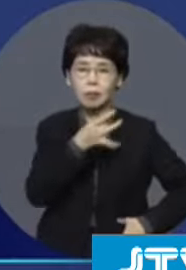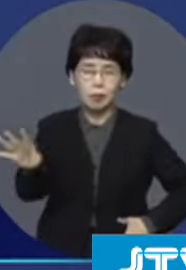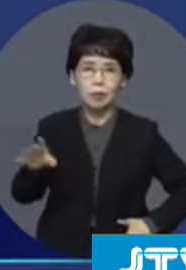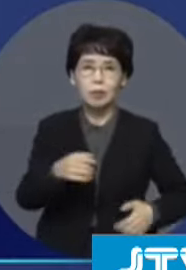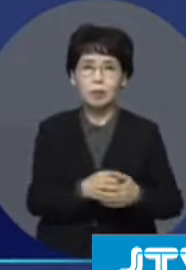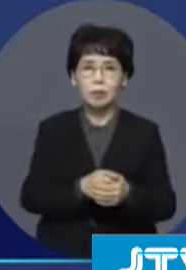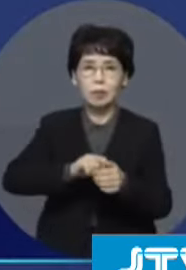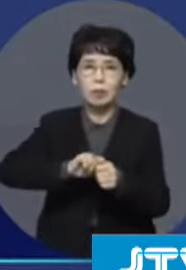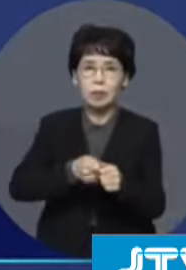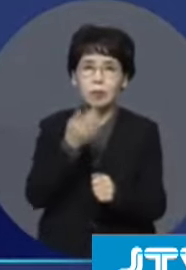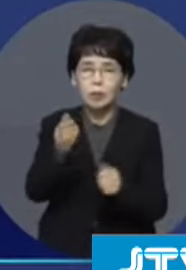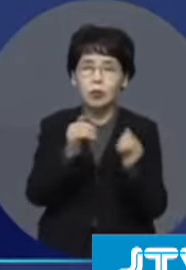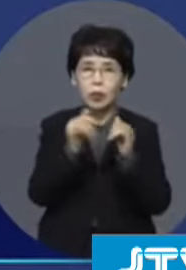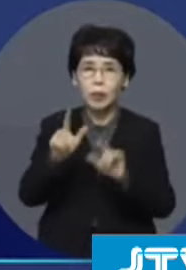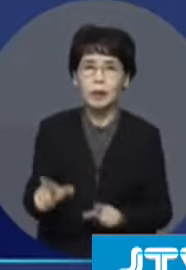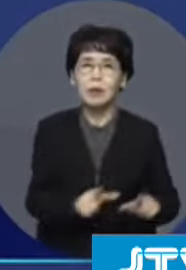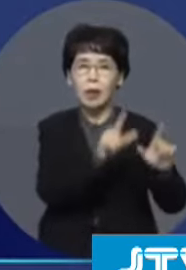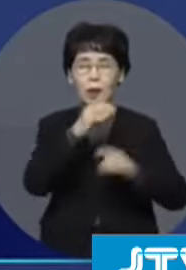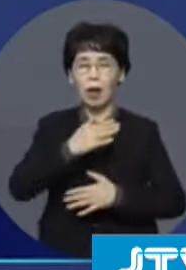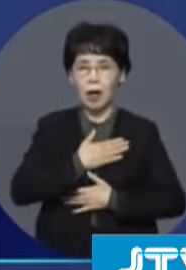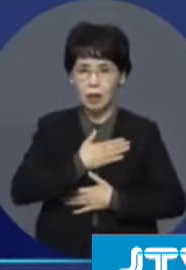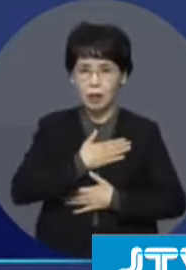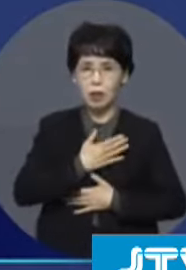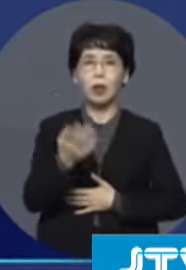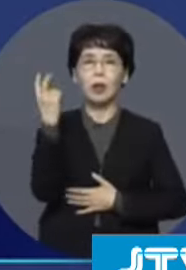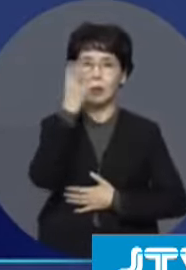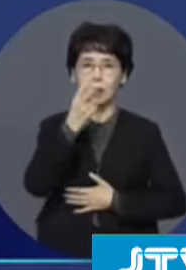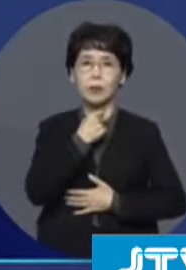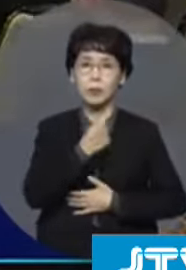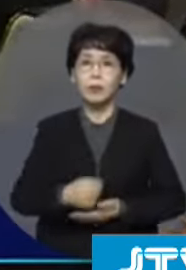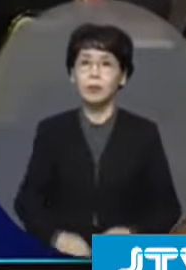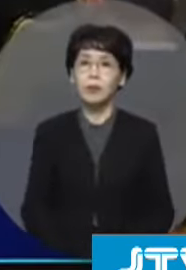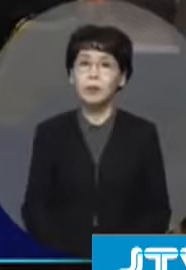국민의 일상을 안전하게 지키겠습니다.